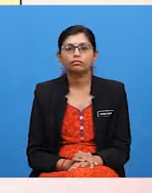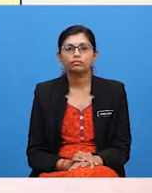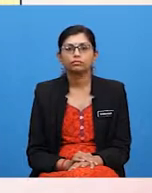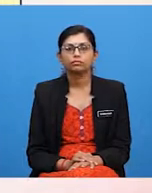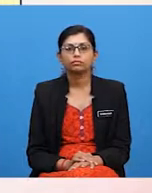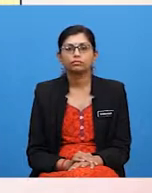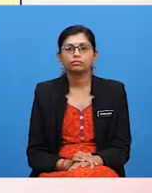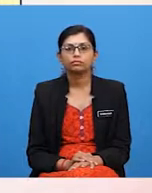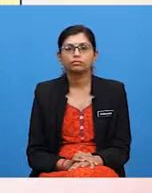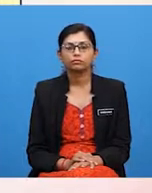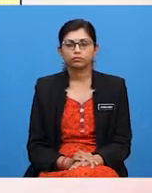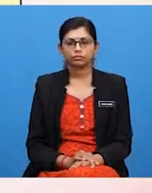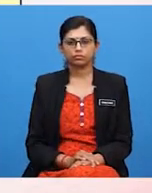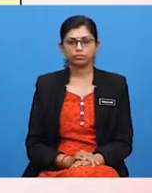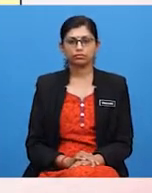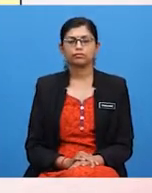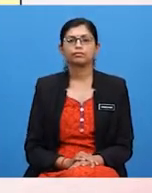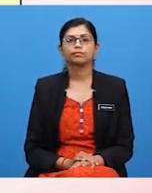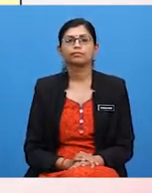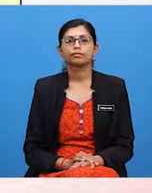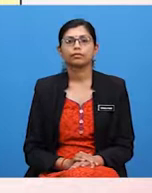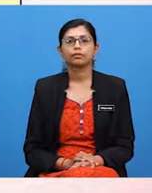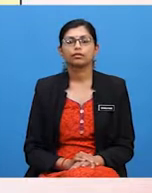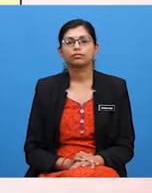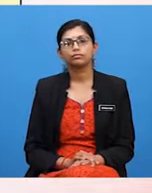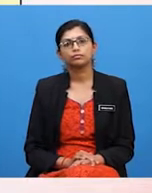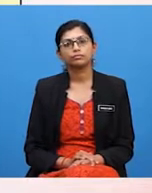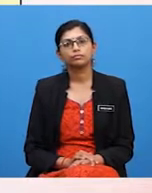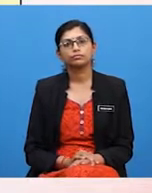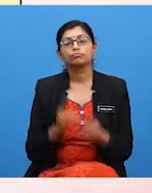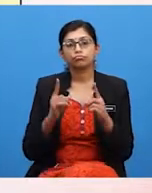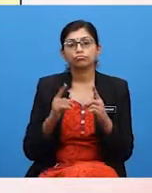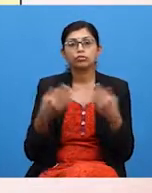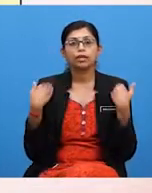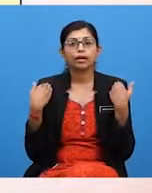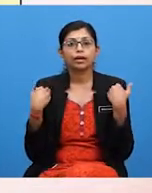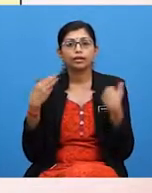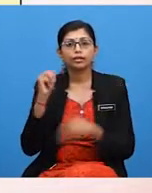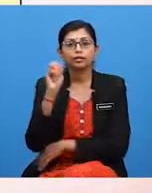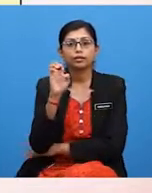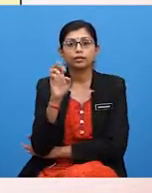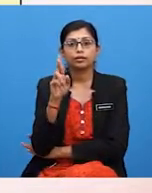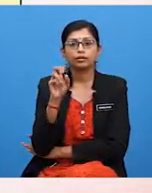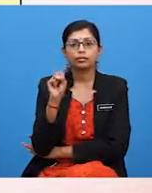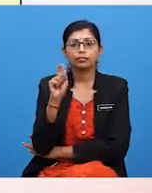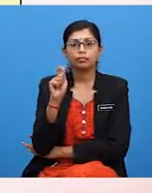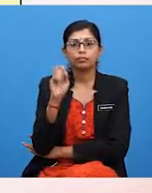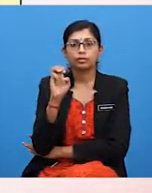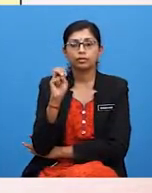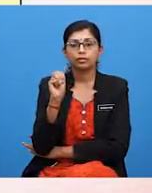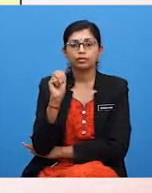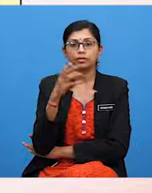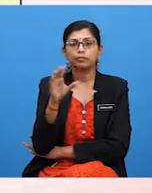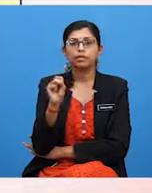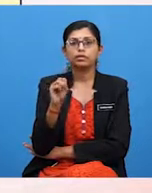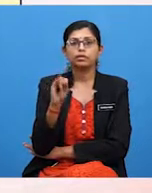tumbuhan yang mengalami pertumbuhan sekunder mempunyai meristem sisi atau